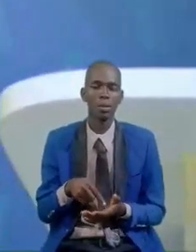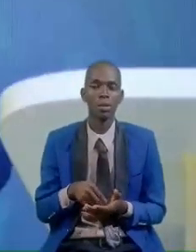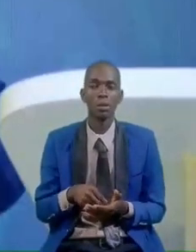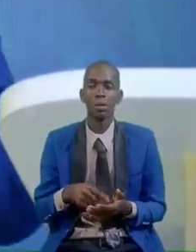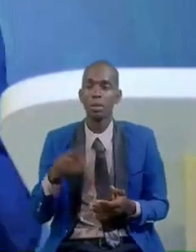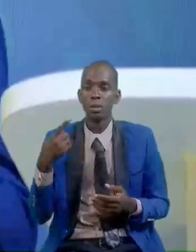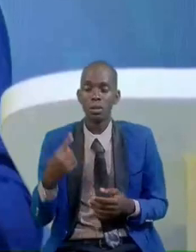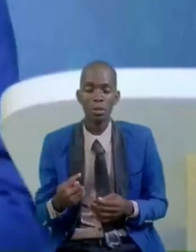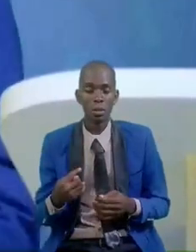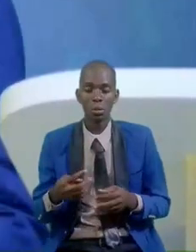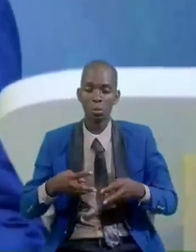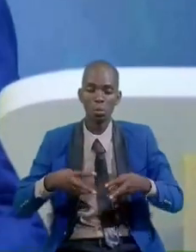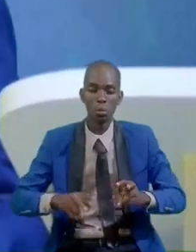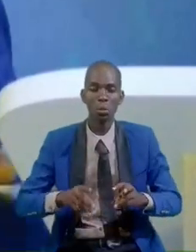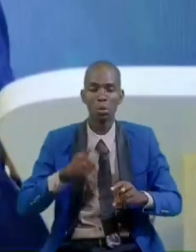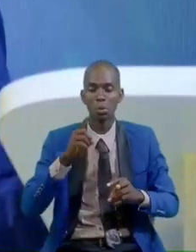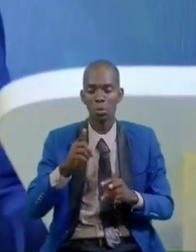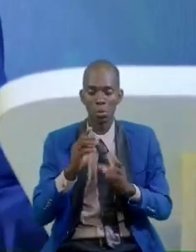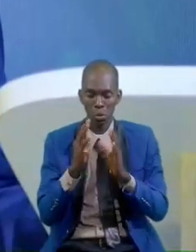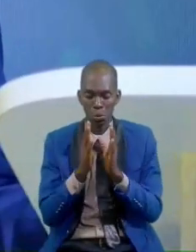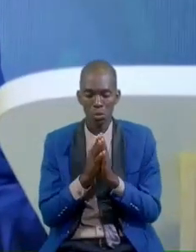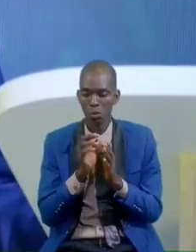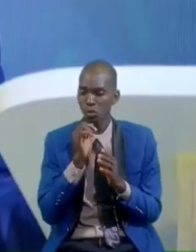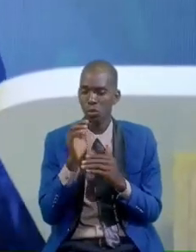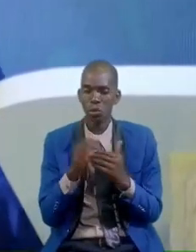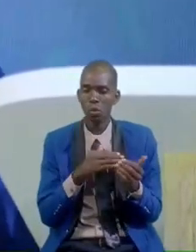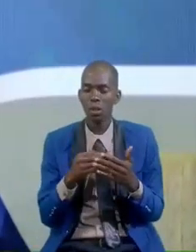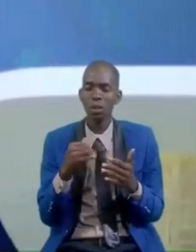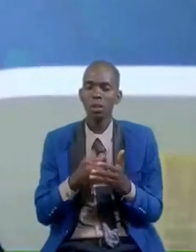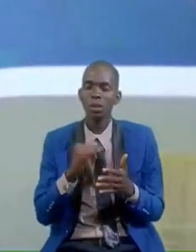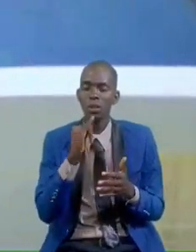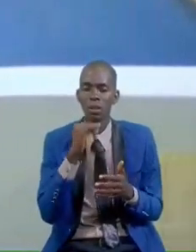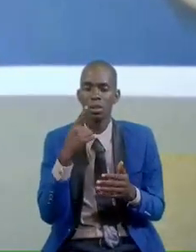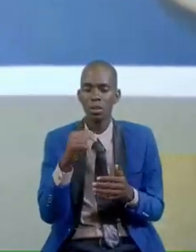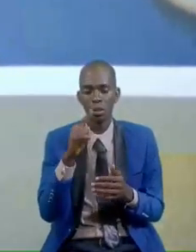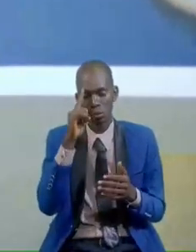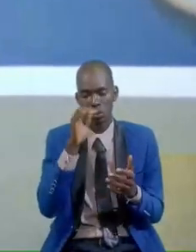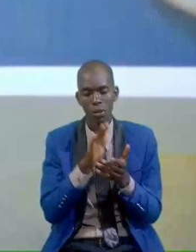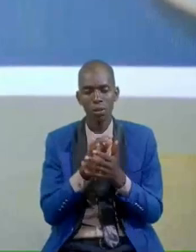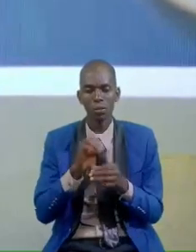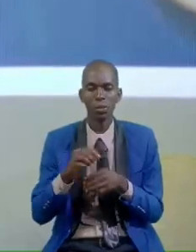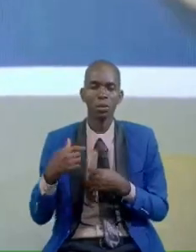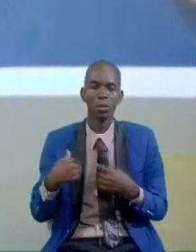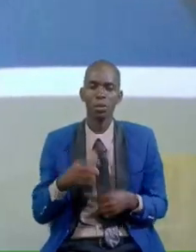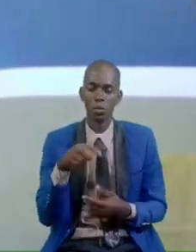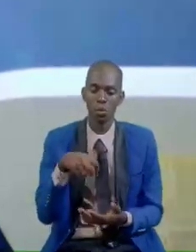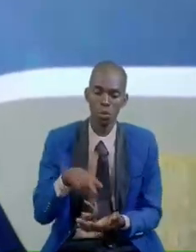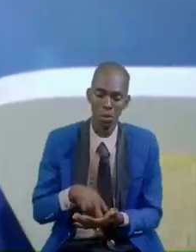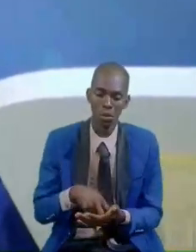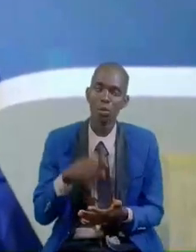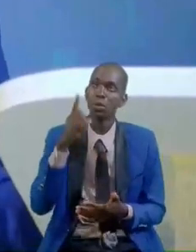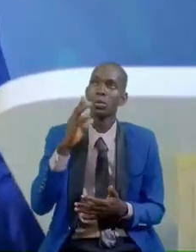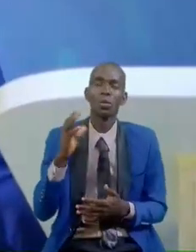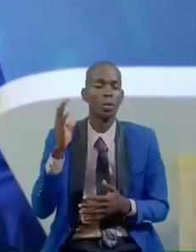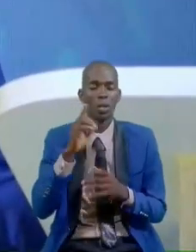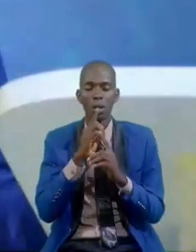La position de ton corps ne compte pas, c'est la condition de ton cœur. Tu te mets à genoux, tu exauces la